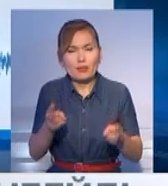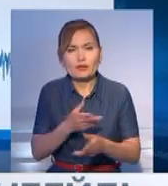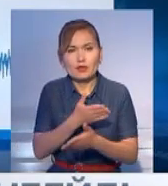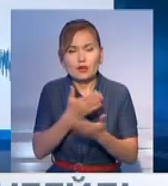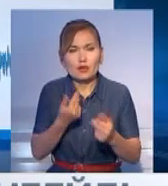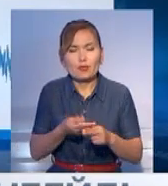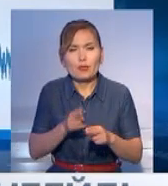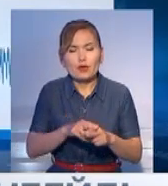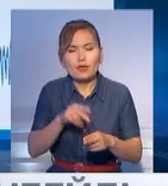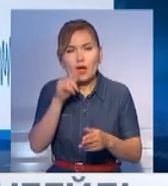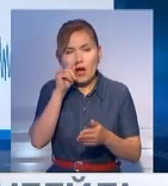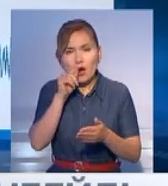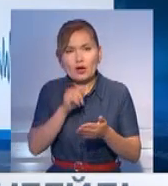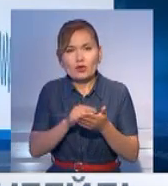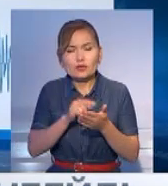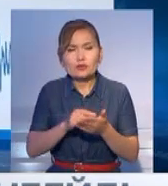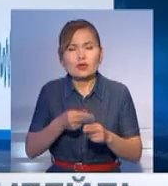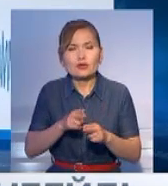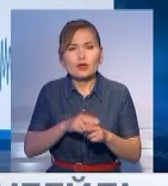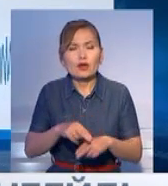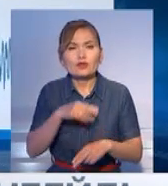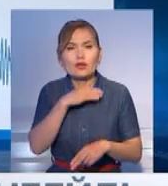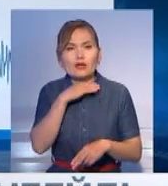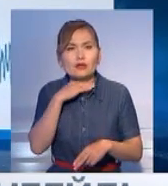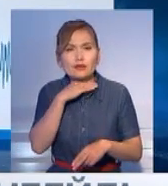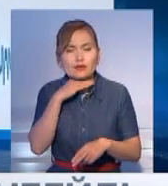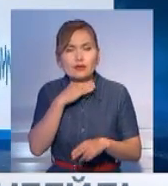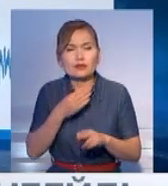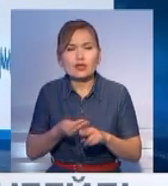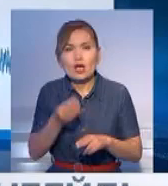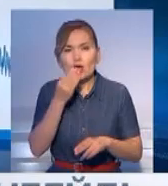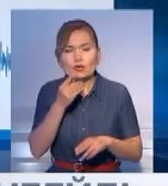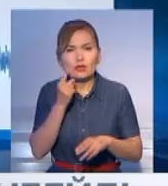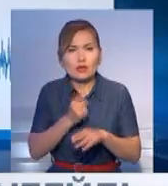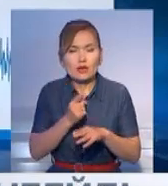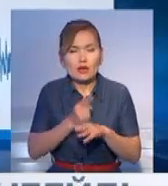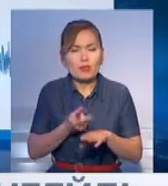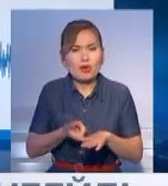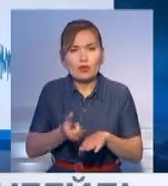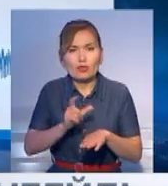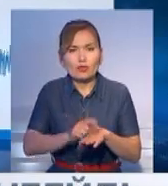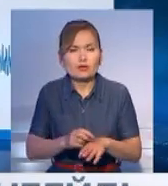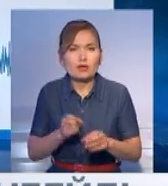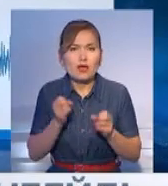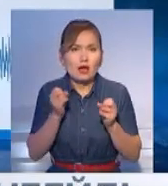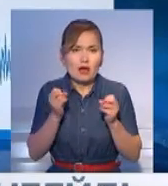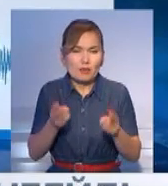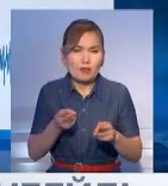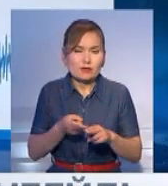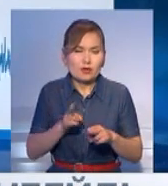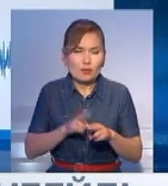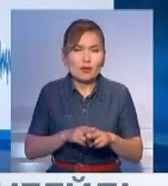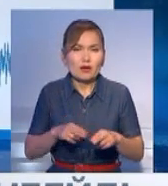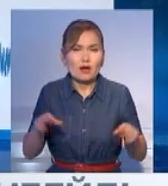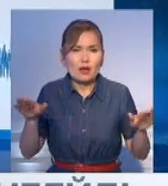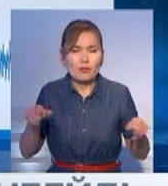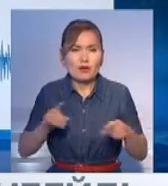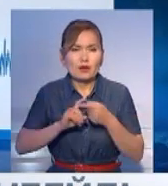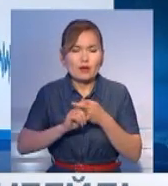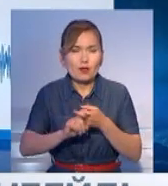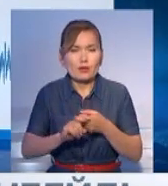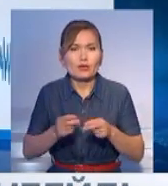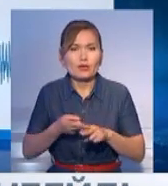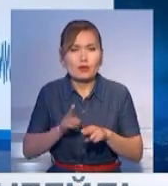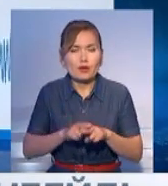етін термикалық өңдеуден кейін жеуге де болады. Бұл дертке тауықтар ғана шалдығады, қалған қанаттыларға жұқпайды. Қазір көрші